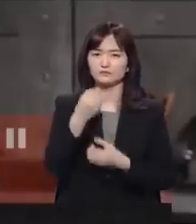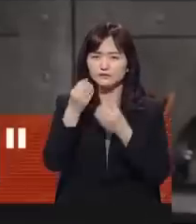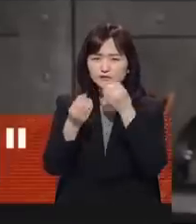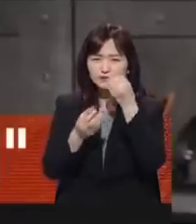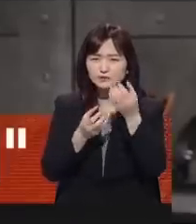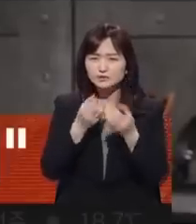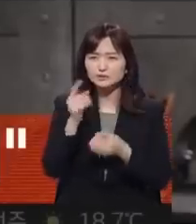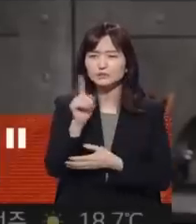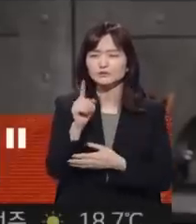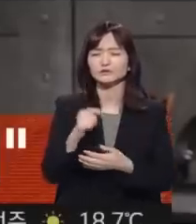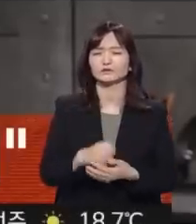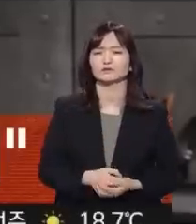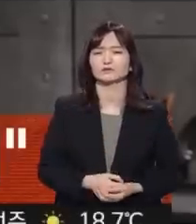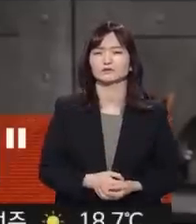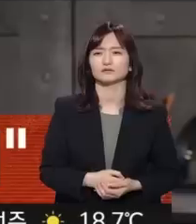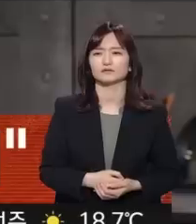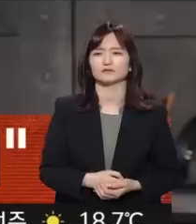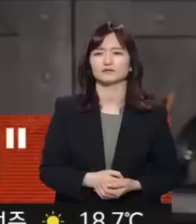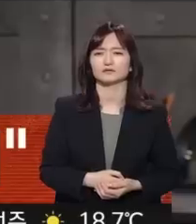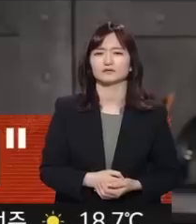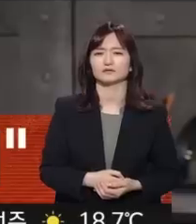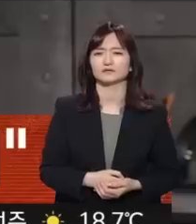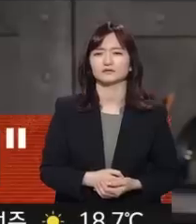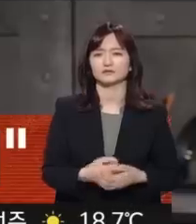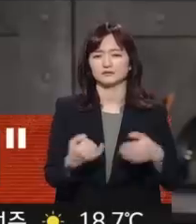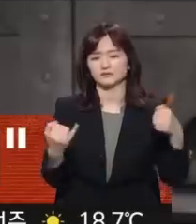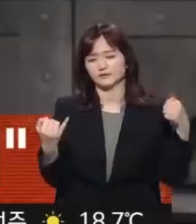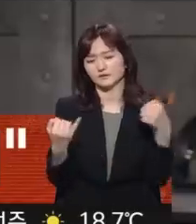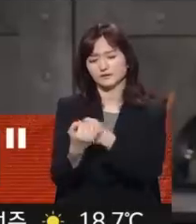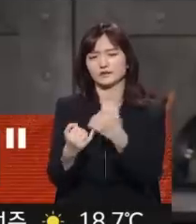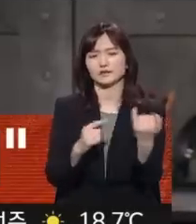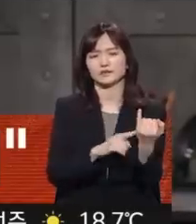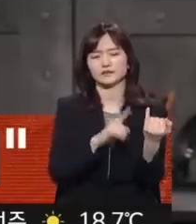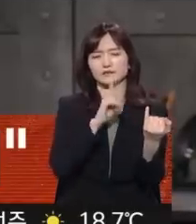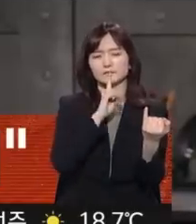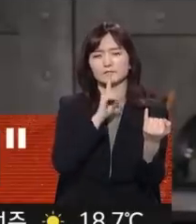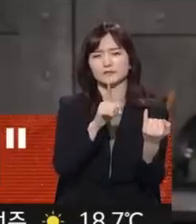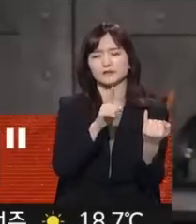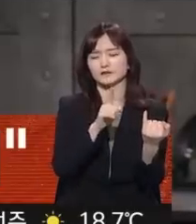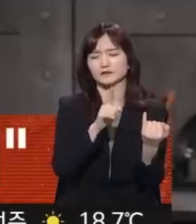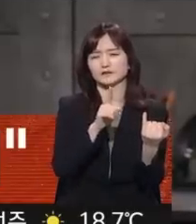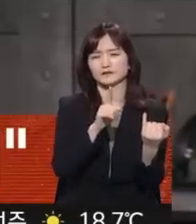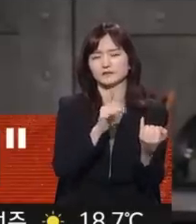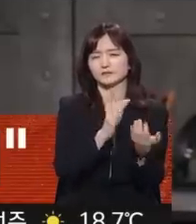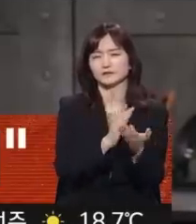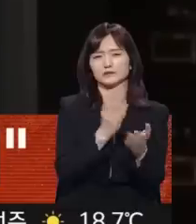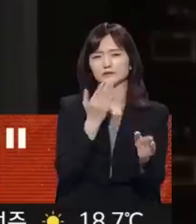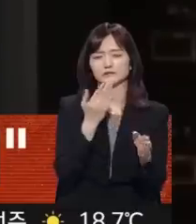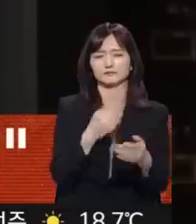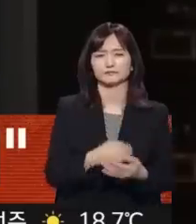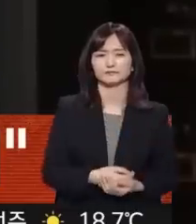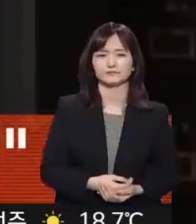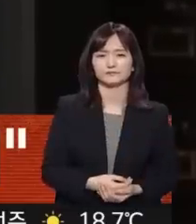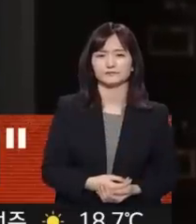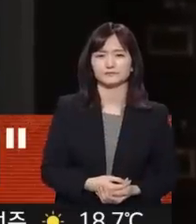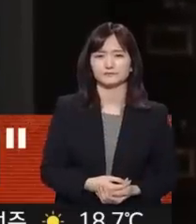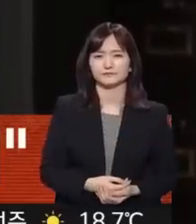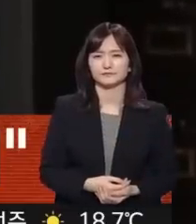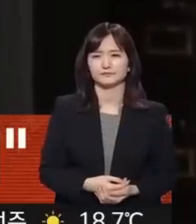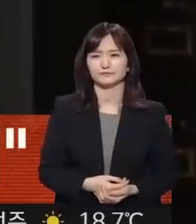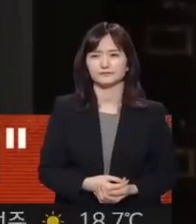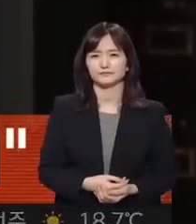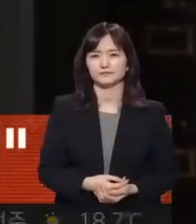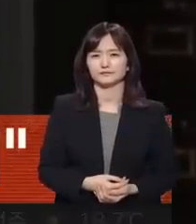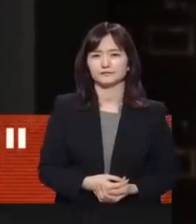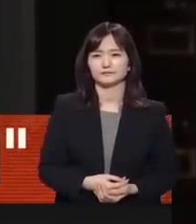되면 아마 후자, 즉 그 가해자의 진술이 조금 약하지 않나 그런 생각이 듭니다. 자, 소장님 이게 네. 진짜